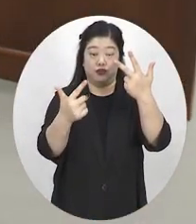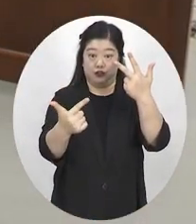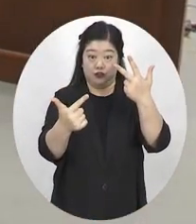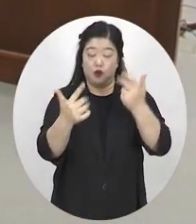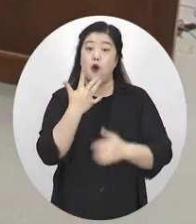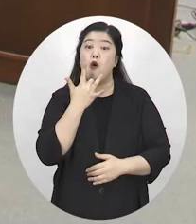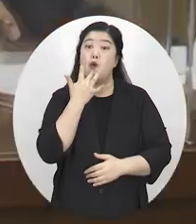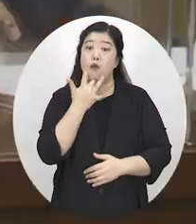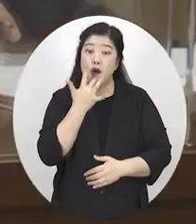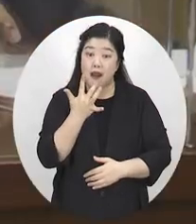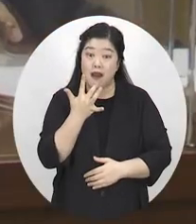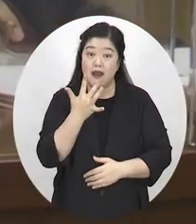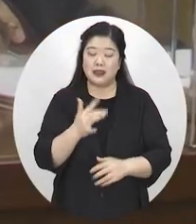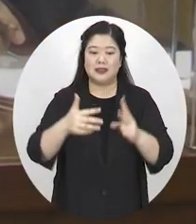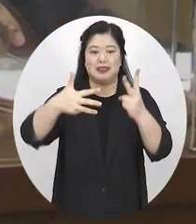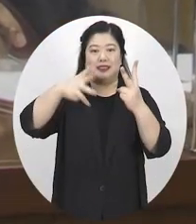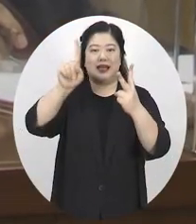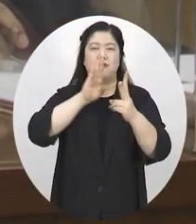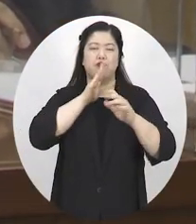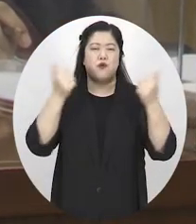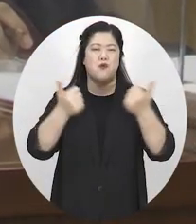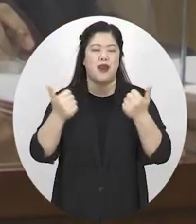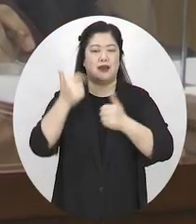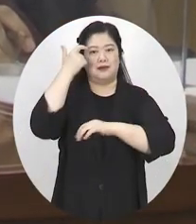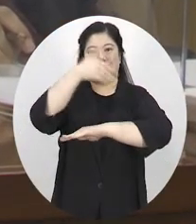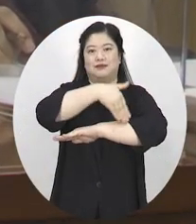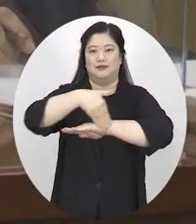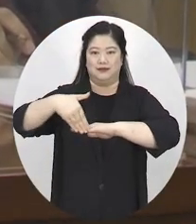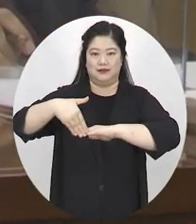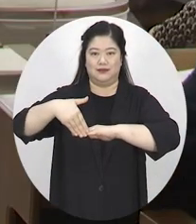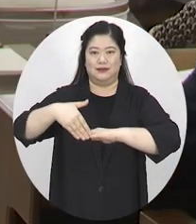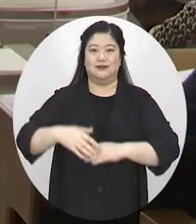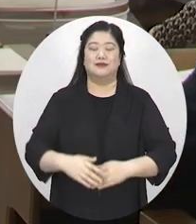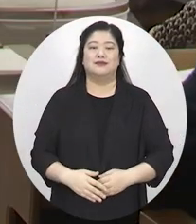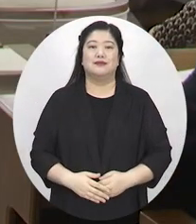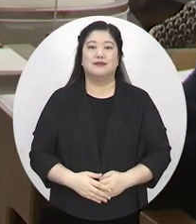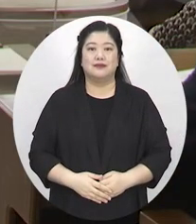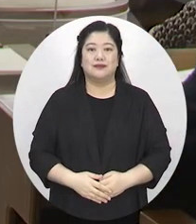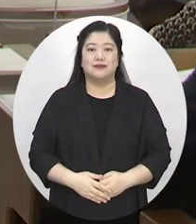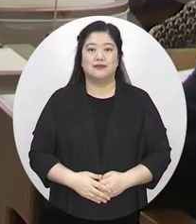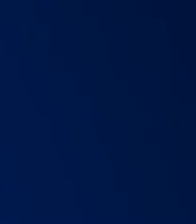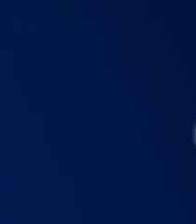오는 26일 화요일 제2차 본회의를 끝으로 마무리될 예정입니다.